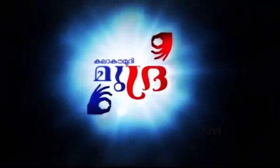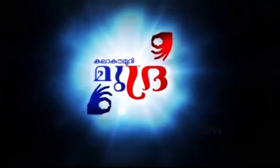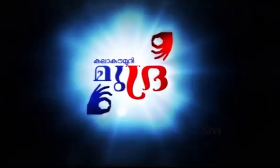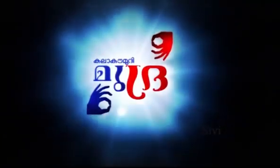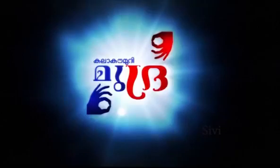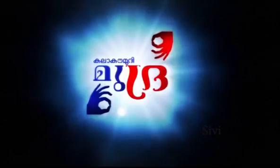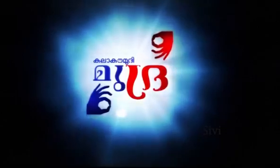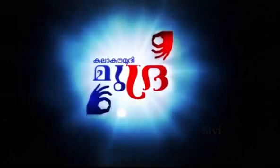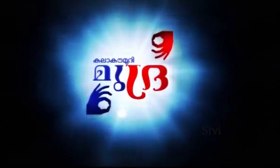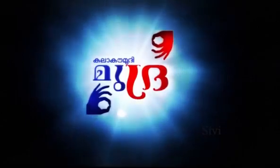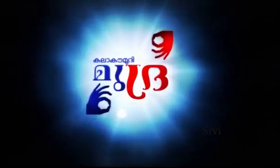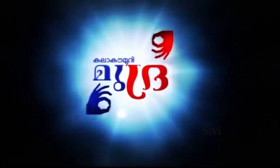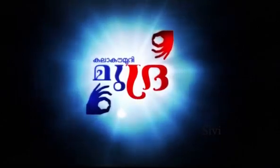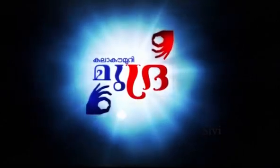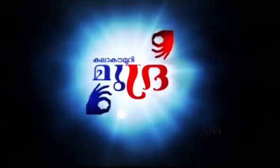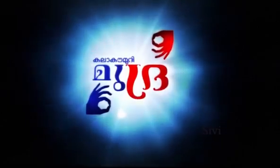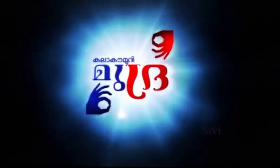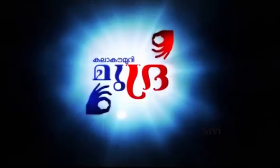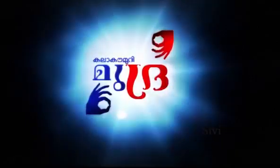ചില തെറ്റിദ്ധാരണകൾ